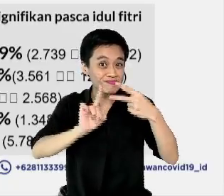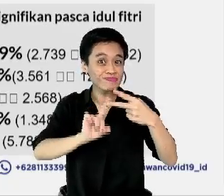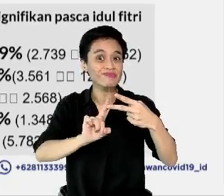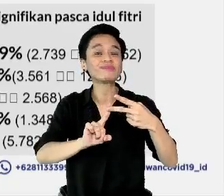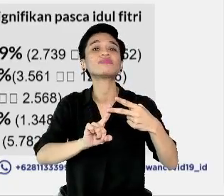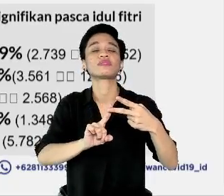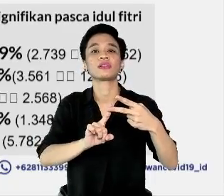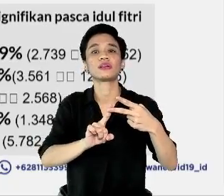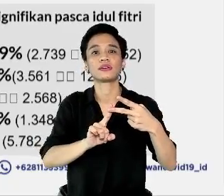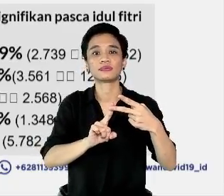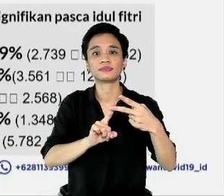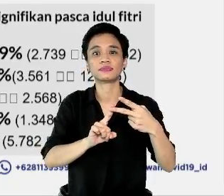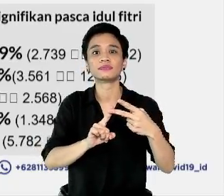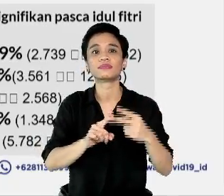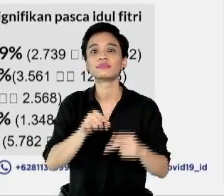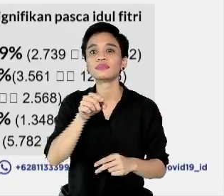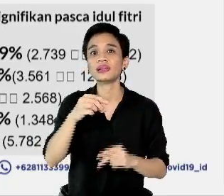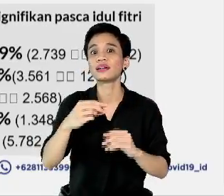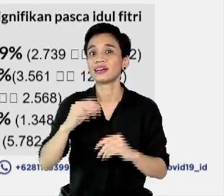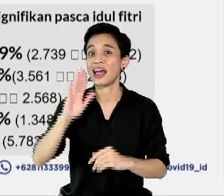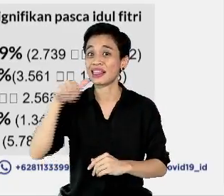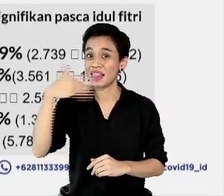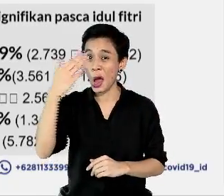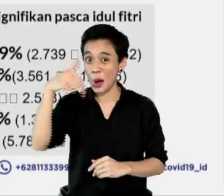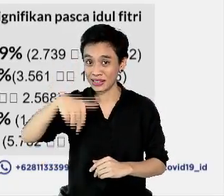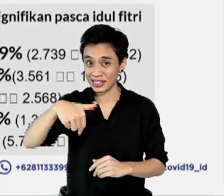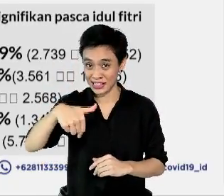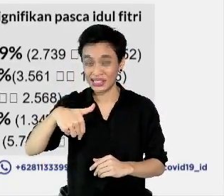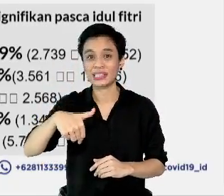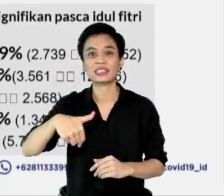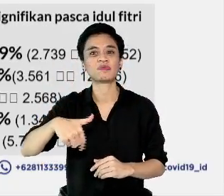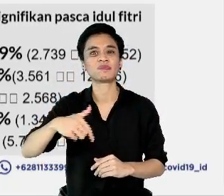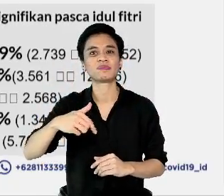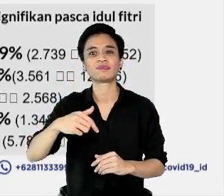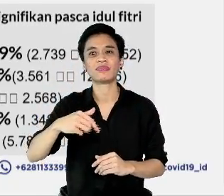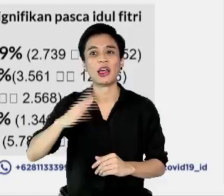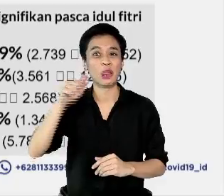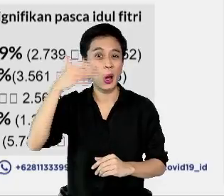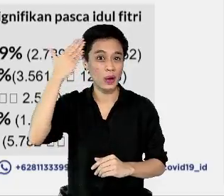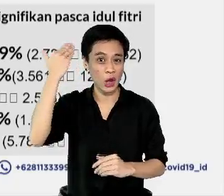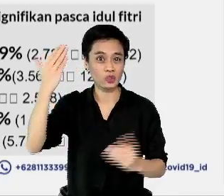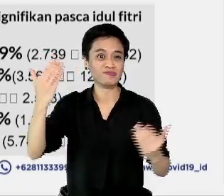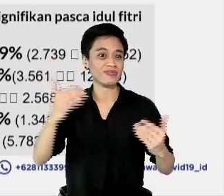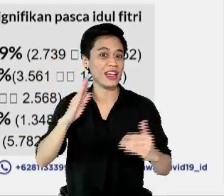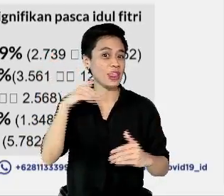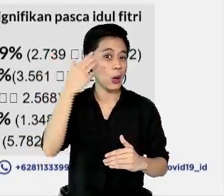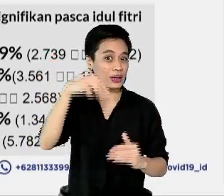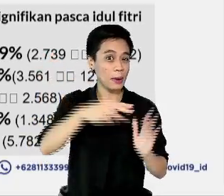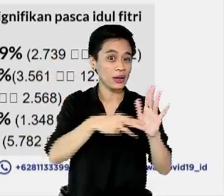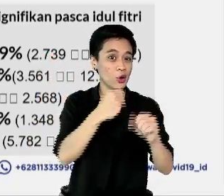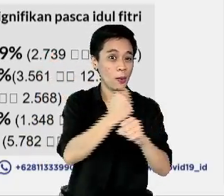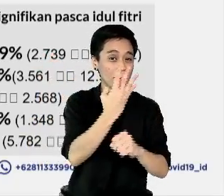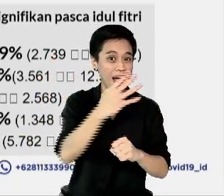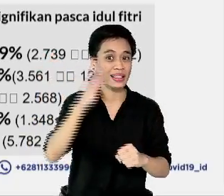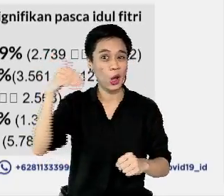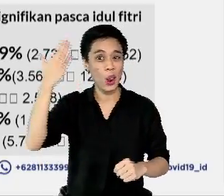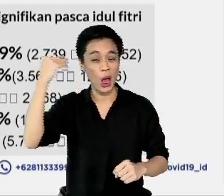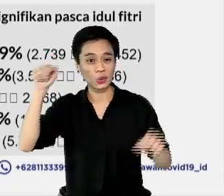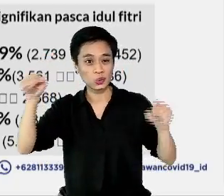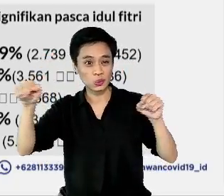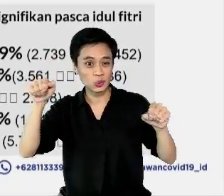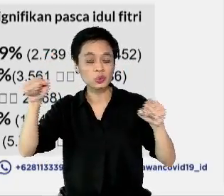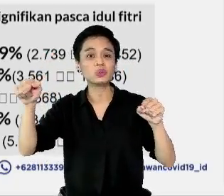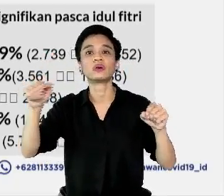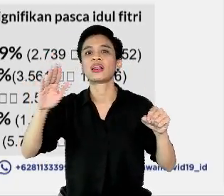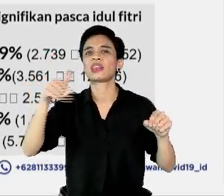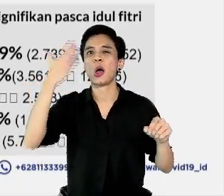adalah jika dilihat pada minggu keempat tahun ini dibandingkan minggu keempat tahun lalu, signifikansi kenaikan kasusnya tetap lebih